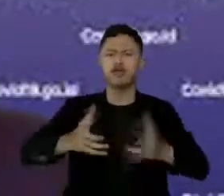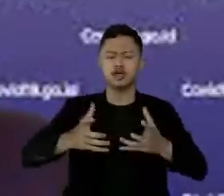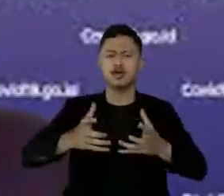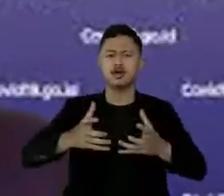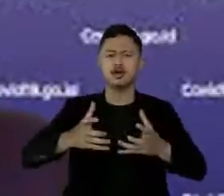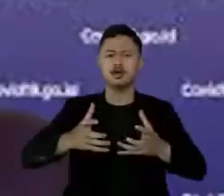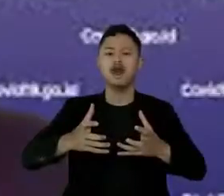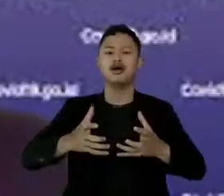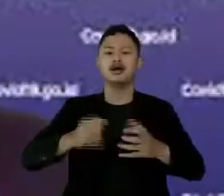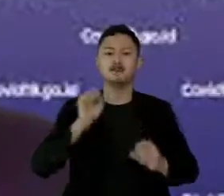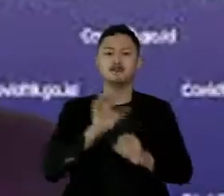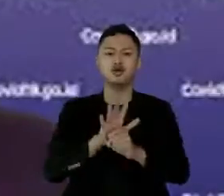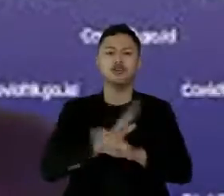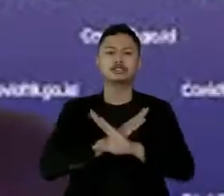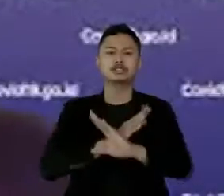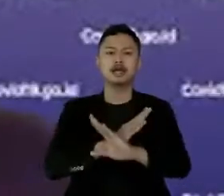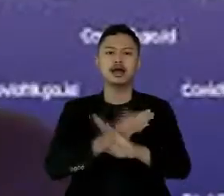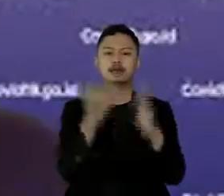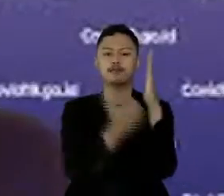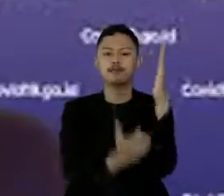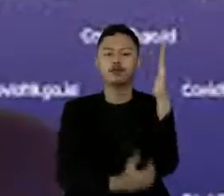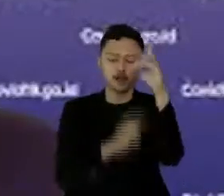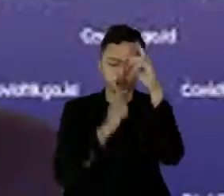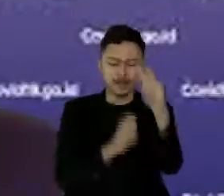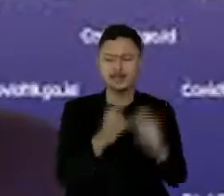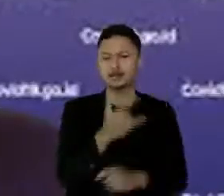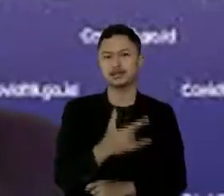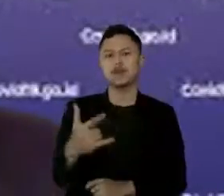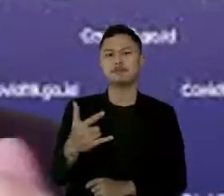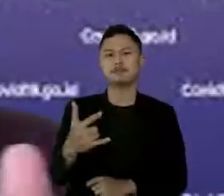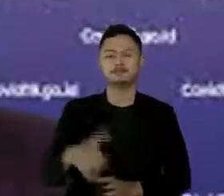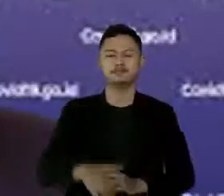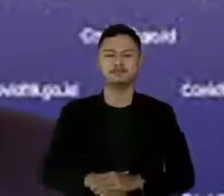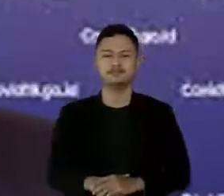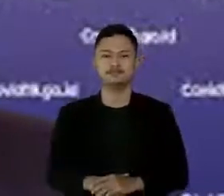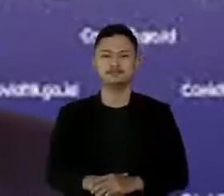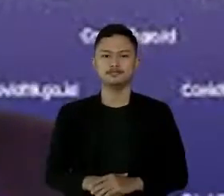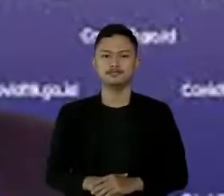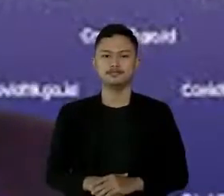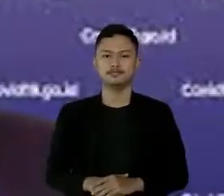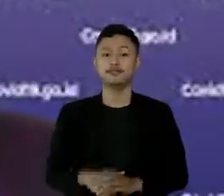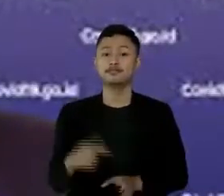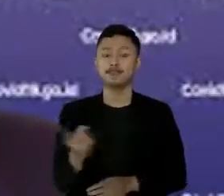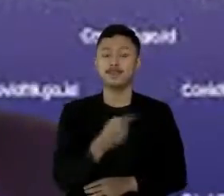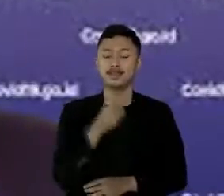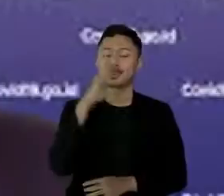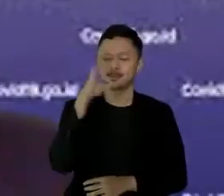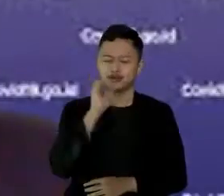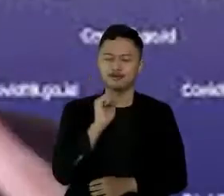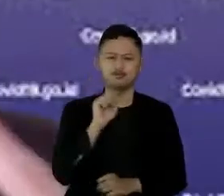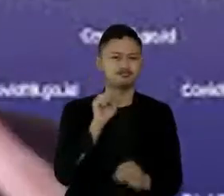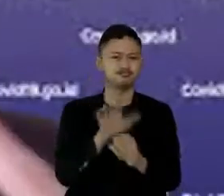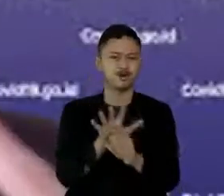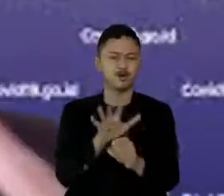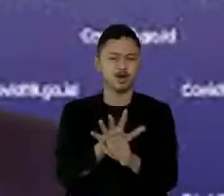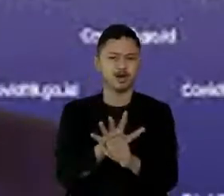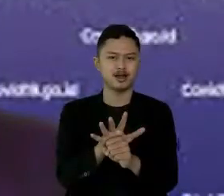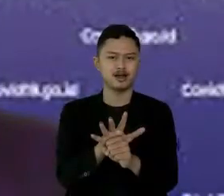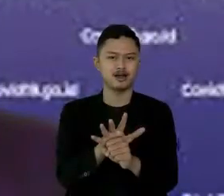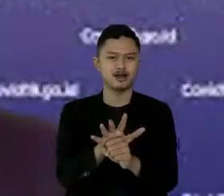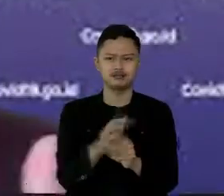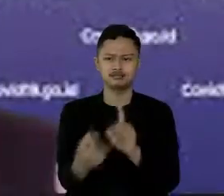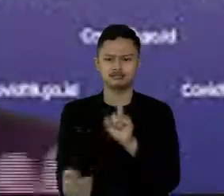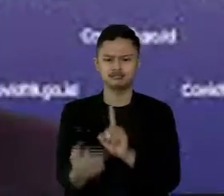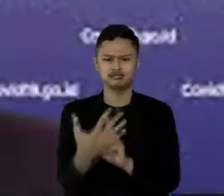tetap diterapkan. Kita ketahui bersama-sama bahwa angka penularan COVID-19 dan mereka